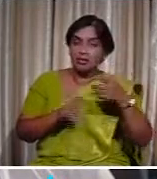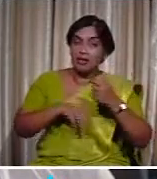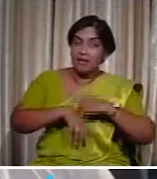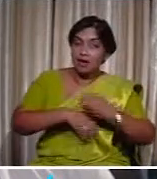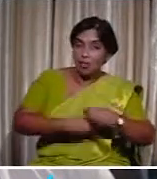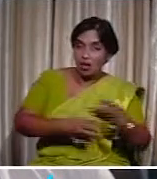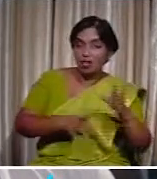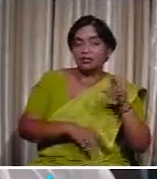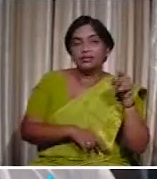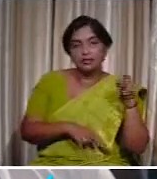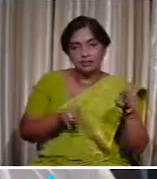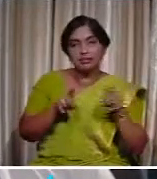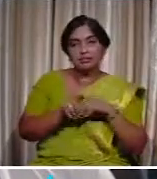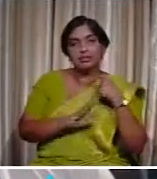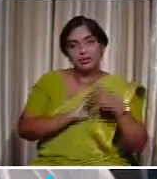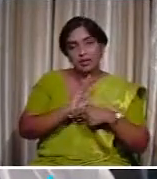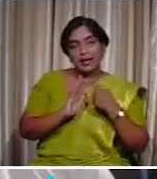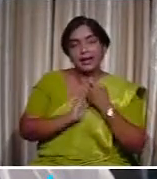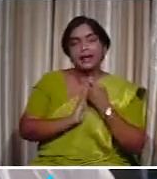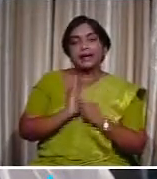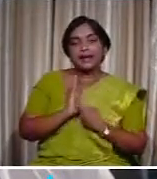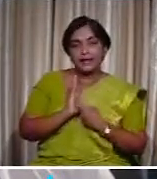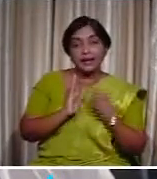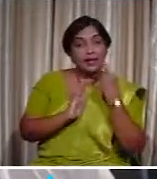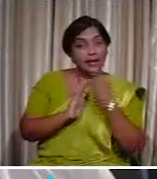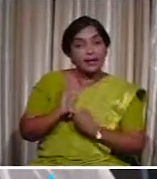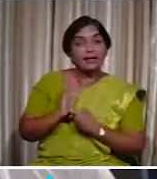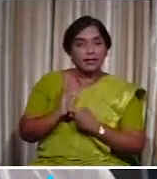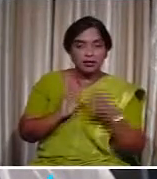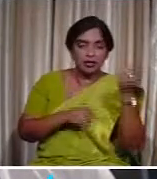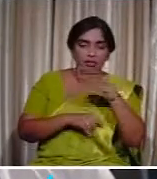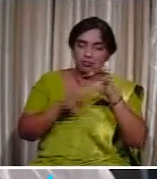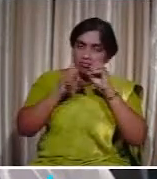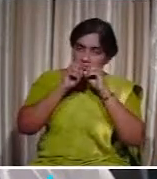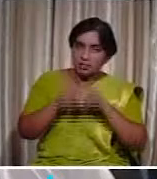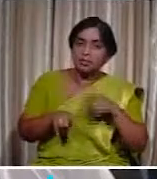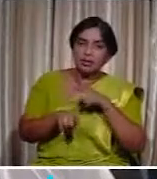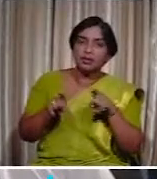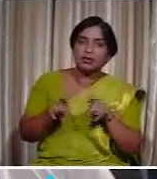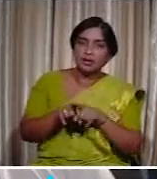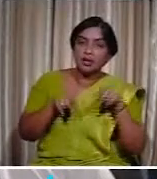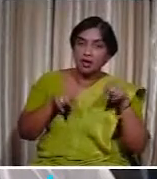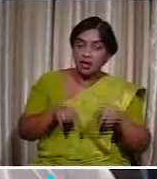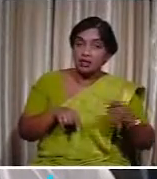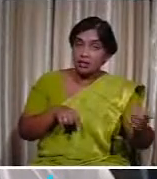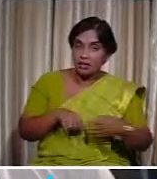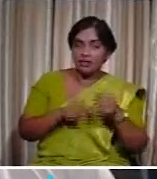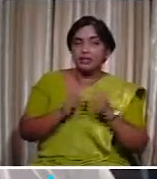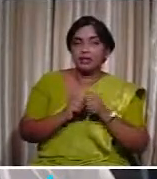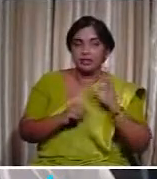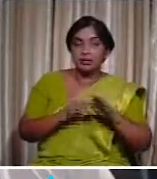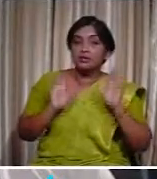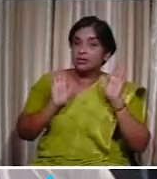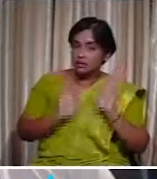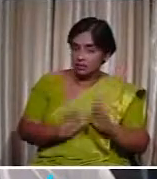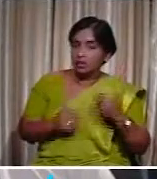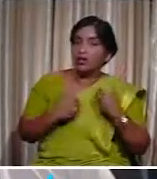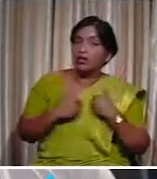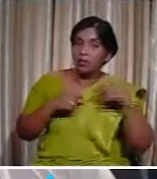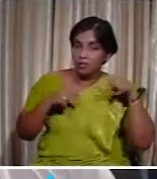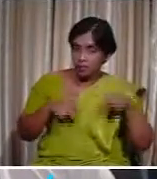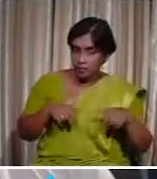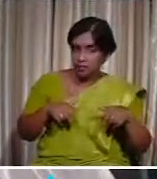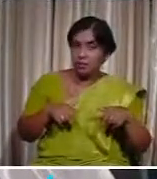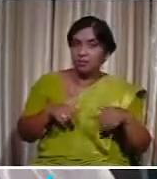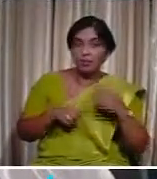सिद्ध वुणा एक अपे रटे तीन नीतिय अपे नीतियट कवरुत् हिसनम अन्न ओन एक तमय अद दिने सिद्ध वुणे नमुत् अद